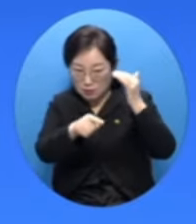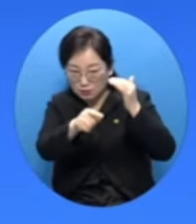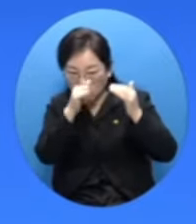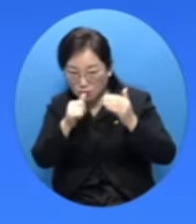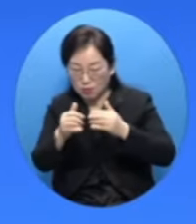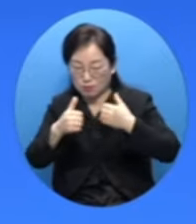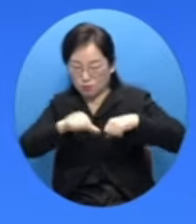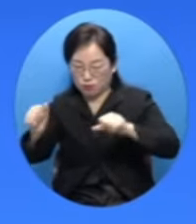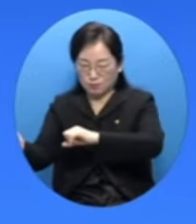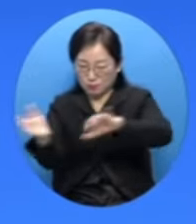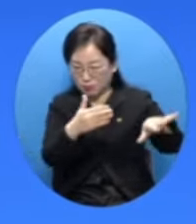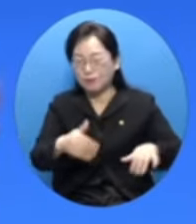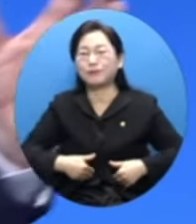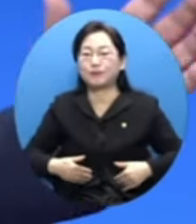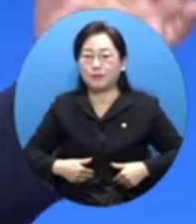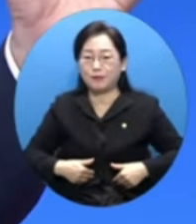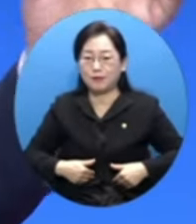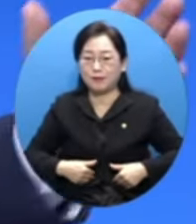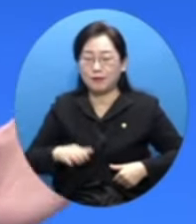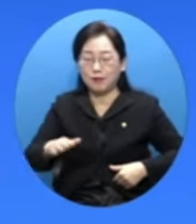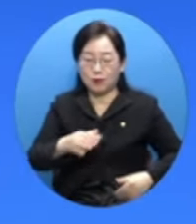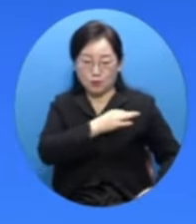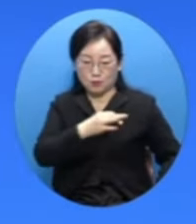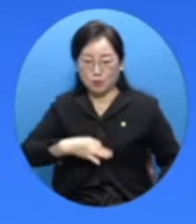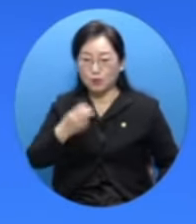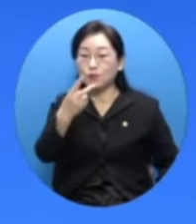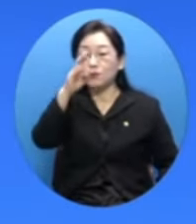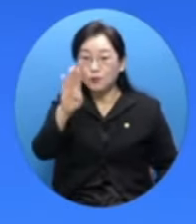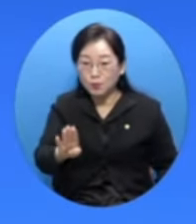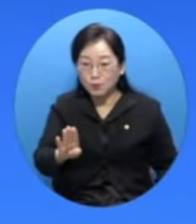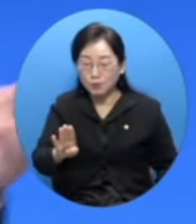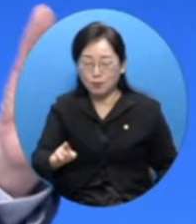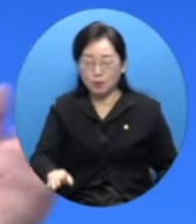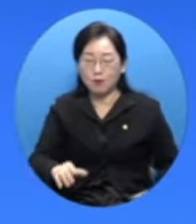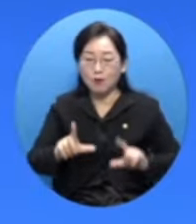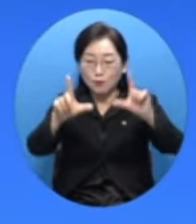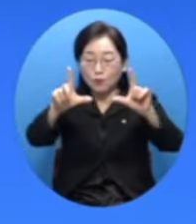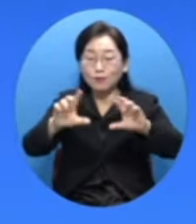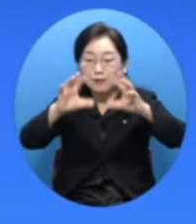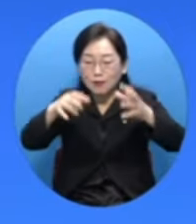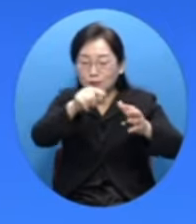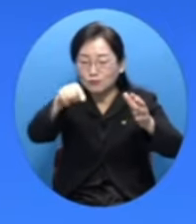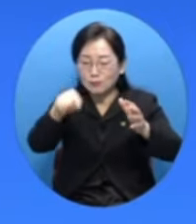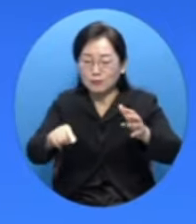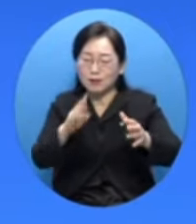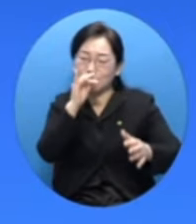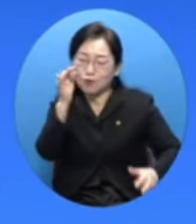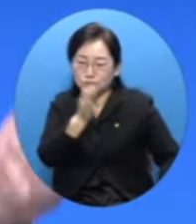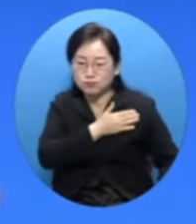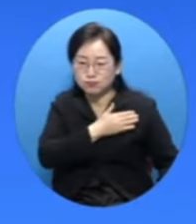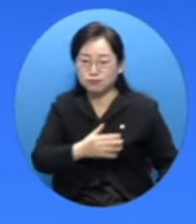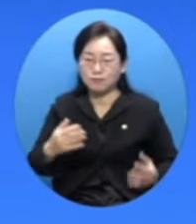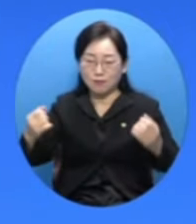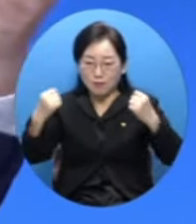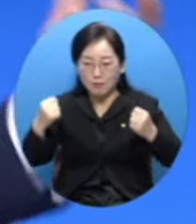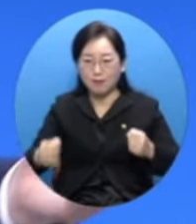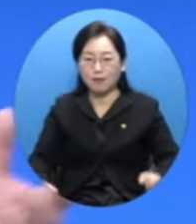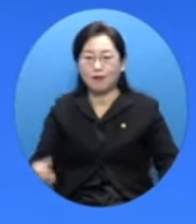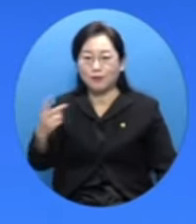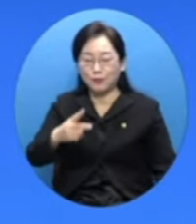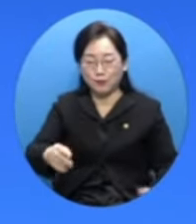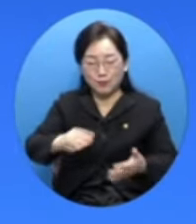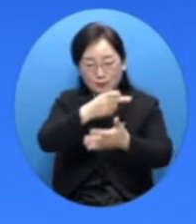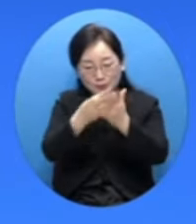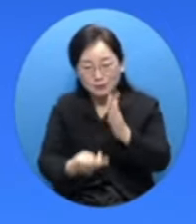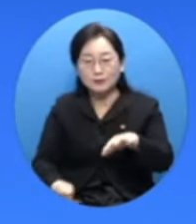것입니다. 욥은 당시 동방의 의인이었고 거부였고 모든 것을 다 가진 자였습니다. 건강했고 열 자녀가